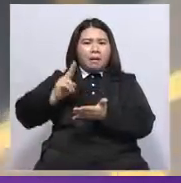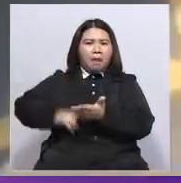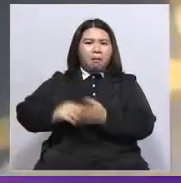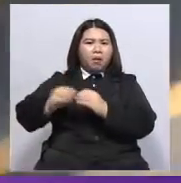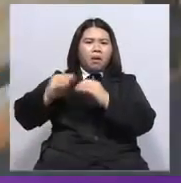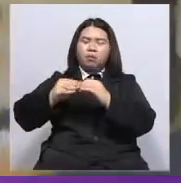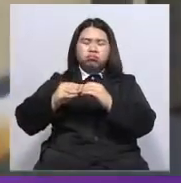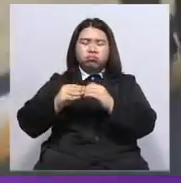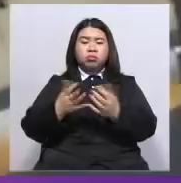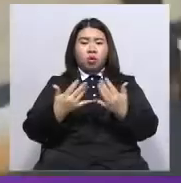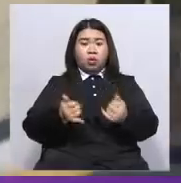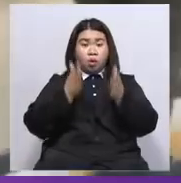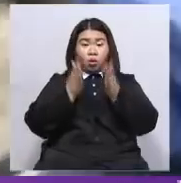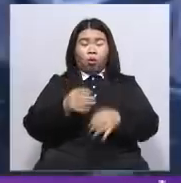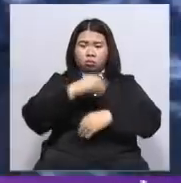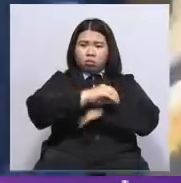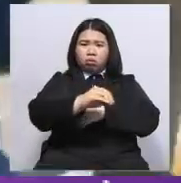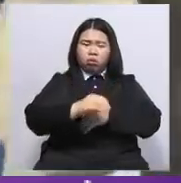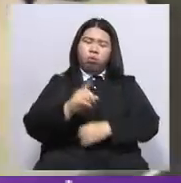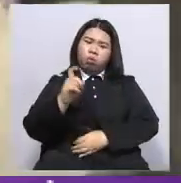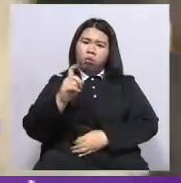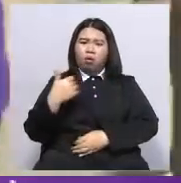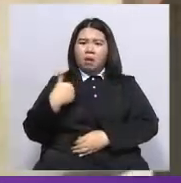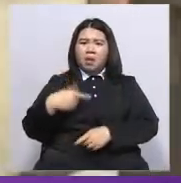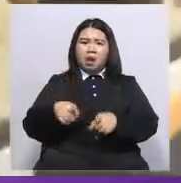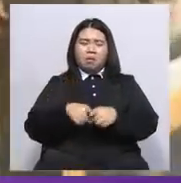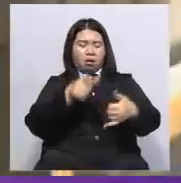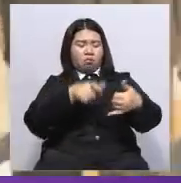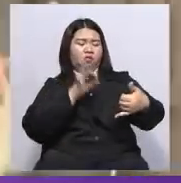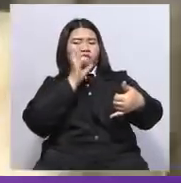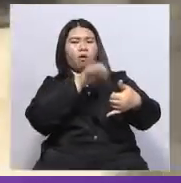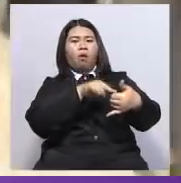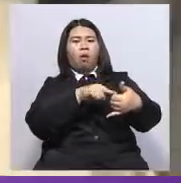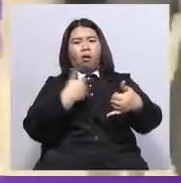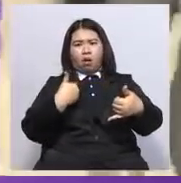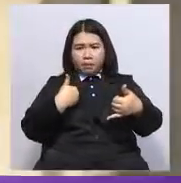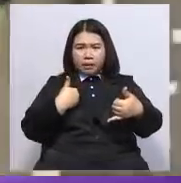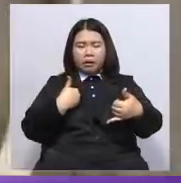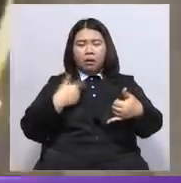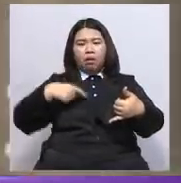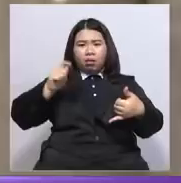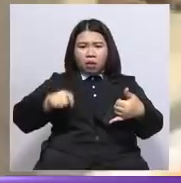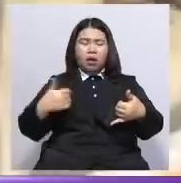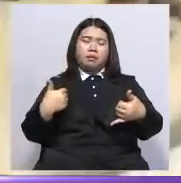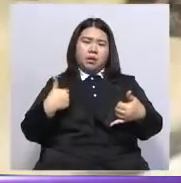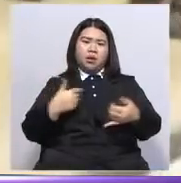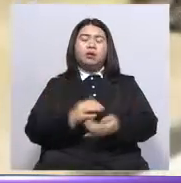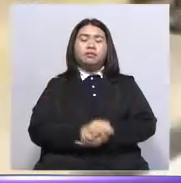ตอนนี้เองเกษตรกรหลายๆคนก็อยู่ในการถูกฟ้องร้องแล้วก็การดำเนินคดีนะคะในเรื่องของ